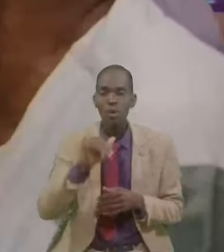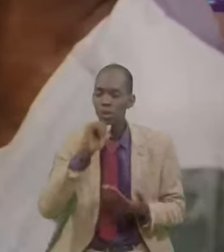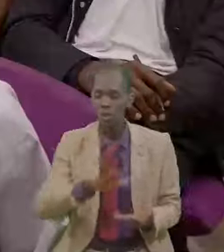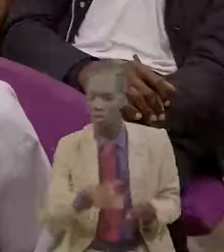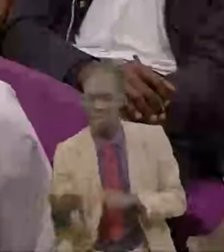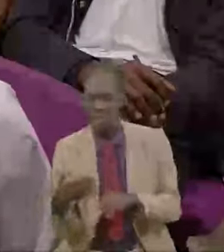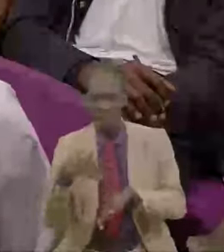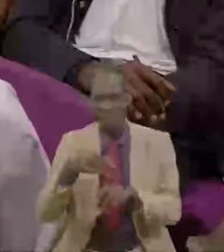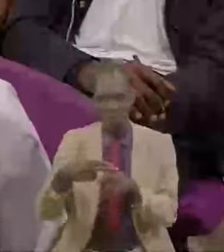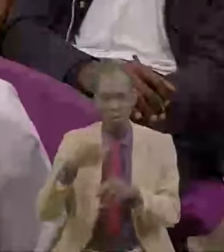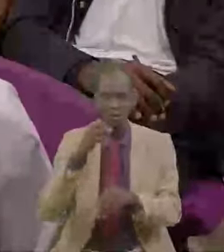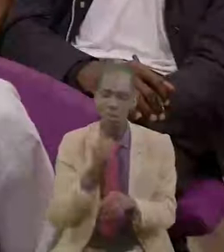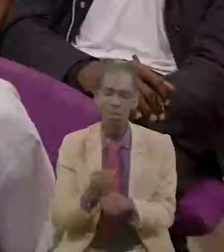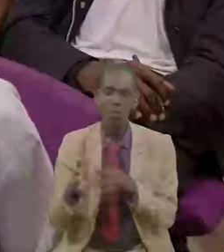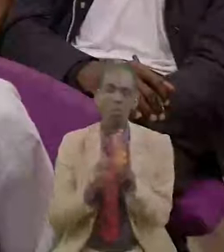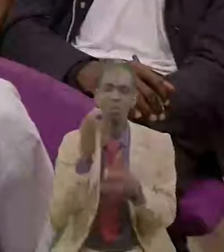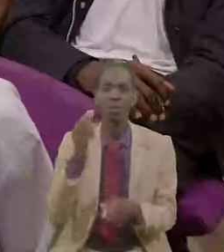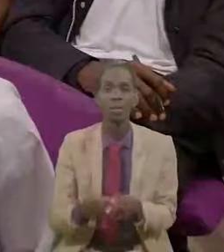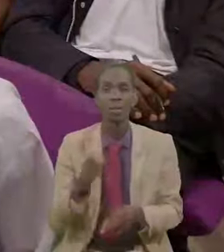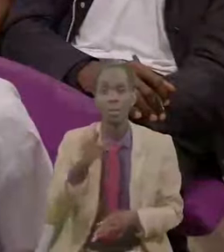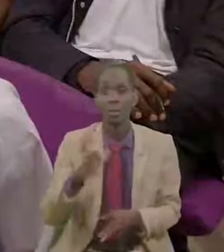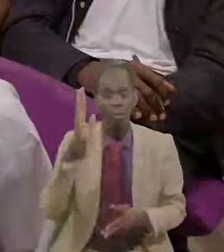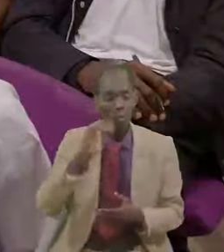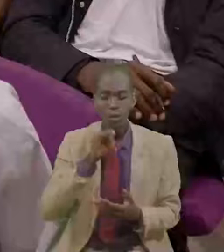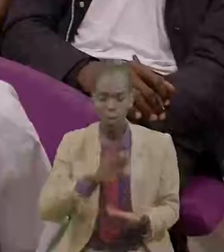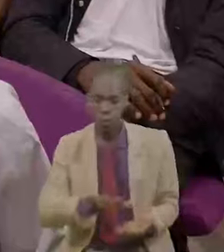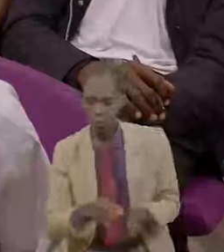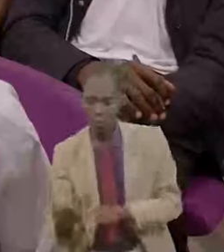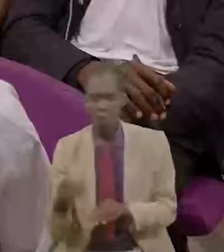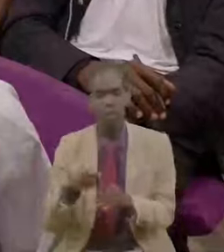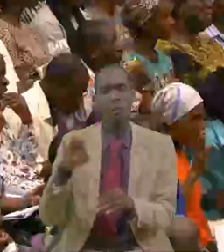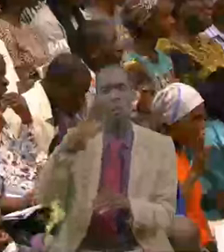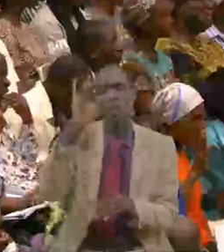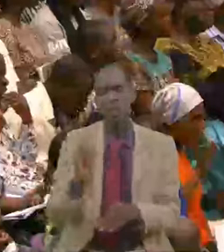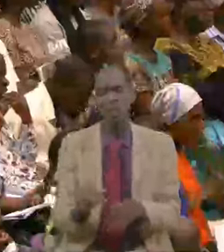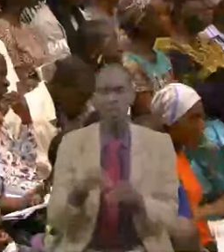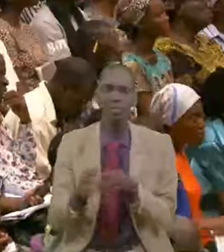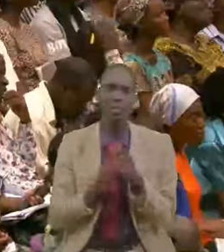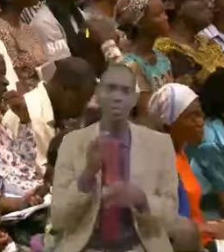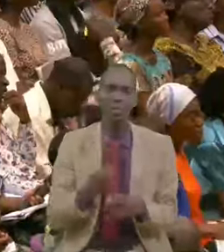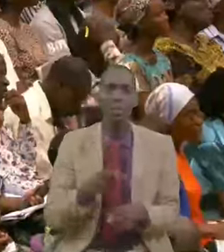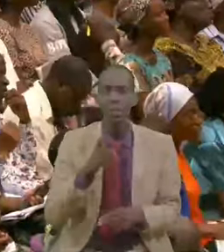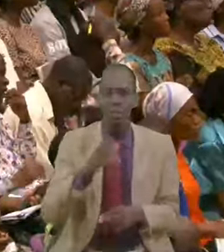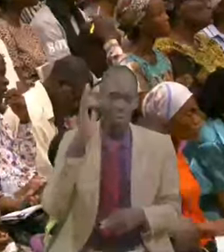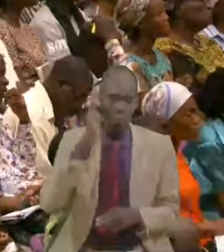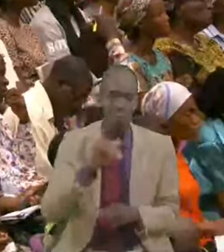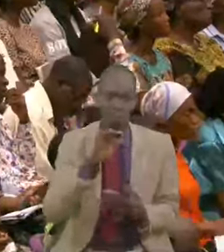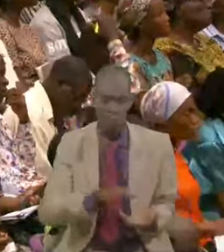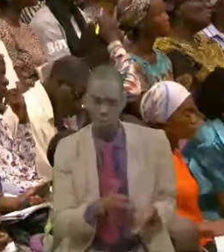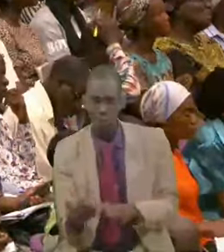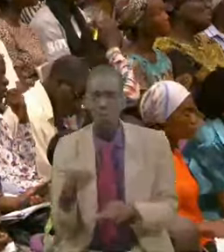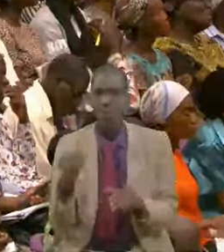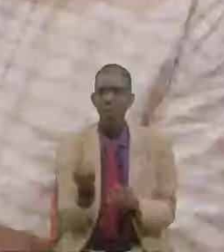Vous n'allez pas mourir prématurément. Vous n'allez pas mourir spirituellement. Vous n'allez pas